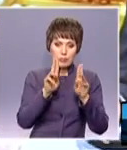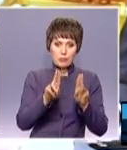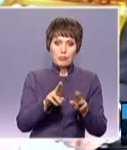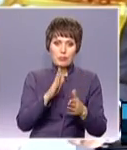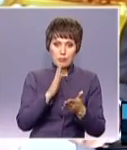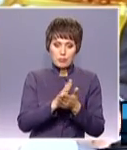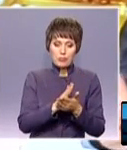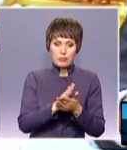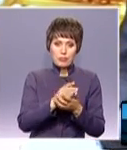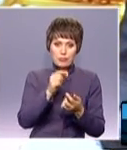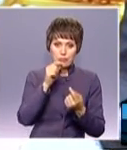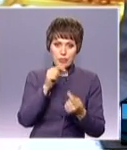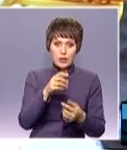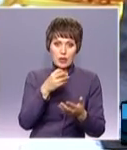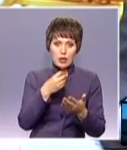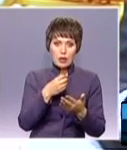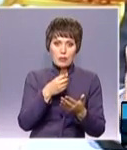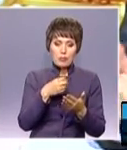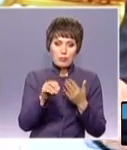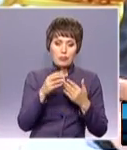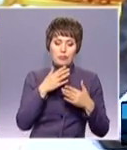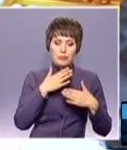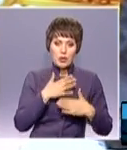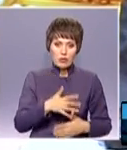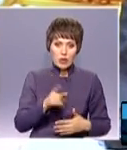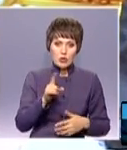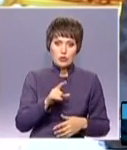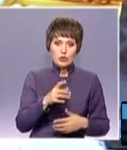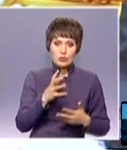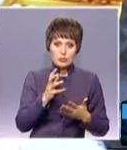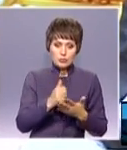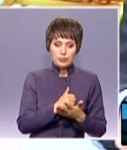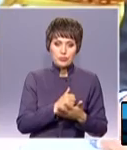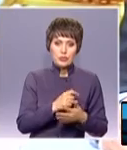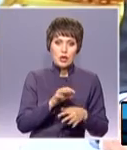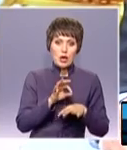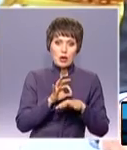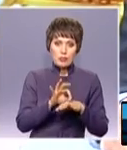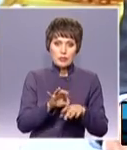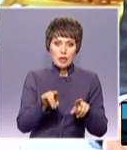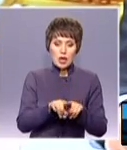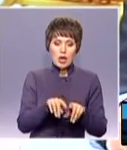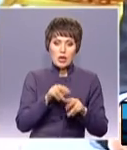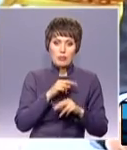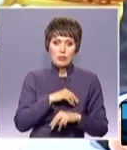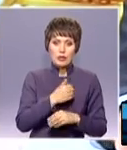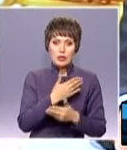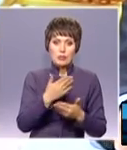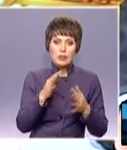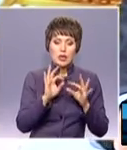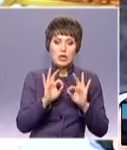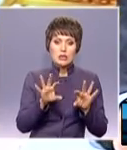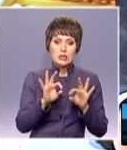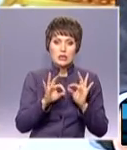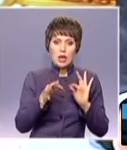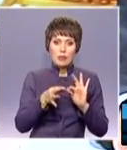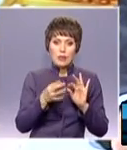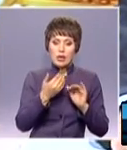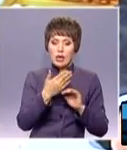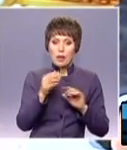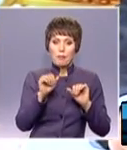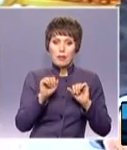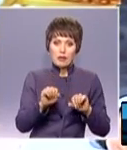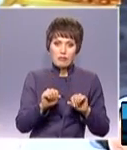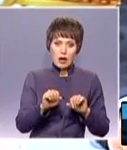И покупатель довольный тем, что проводится такая работа, и мы разъясняем их права,